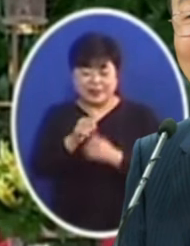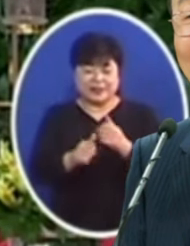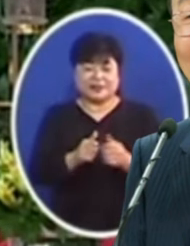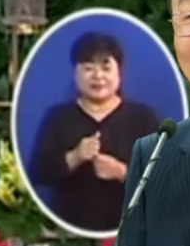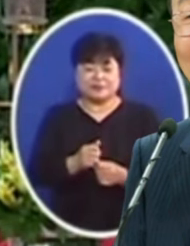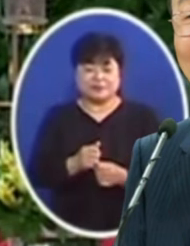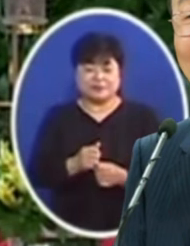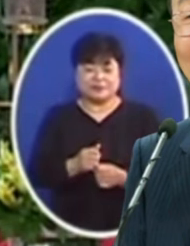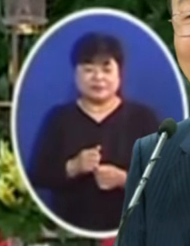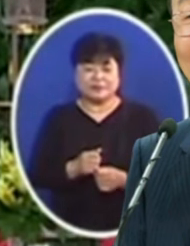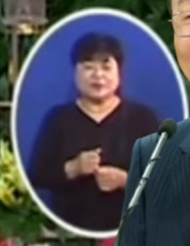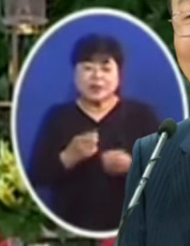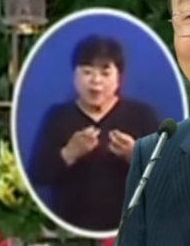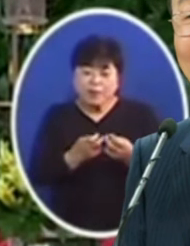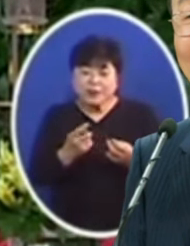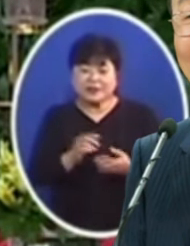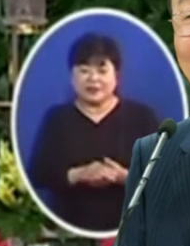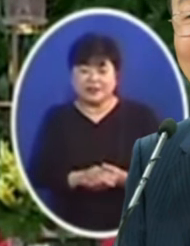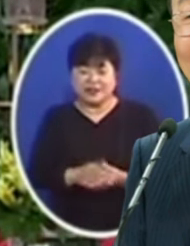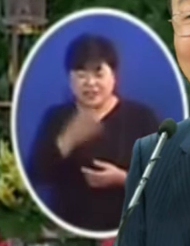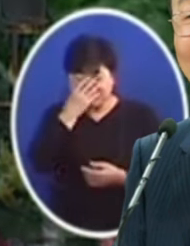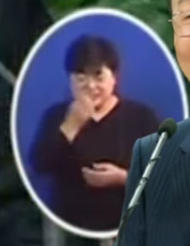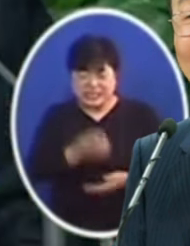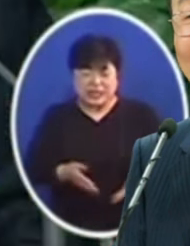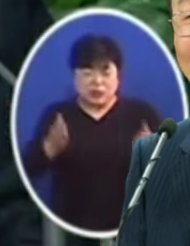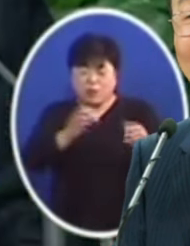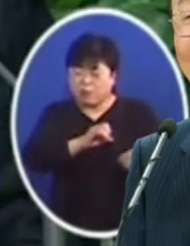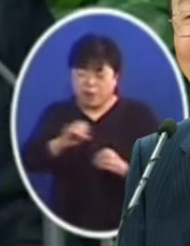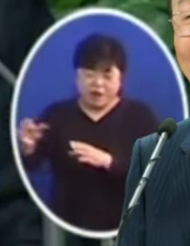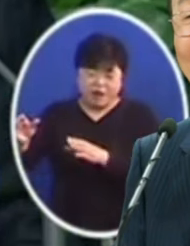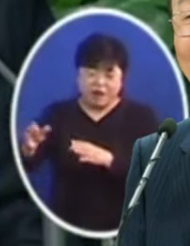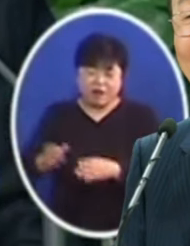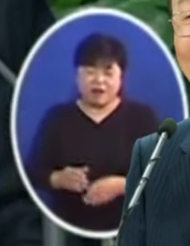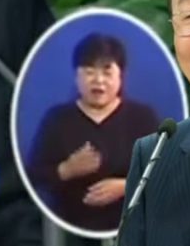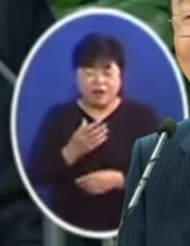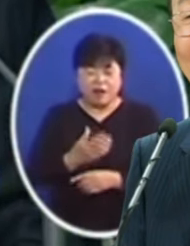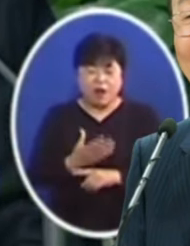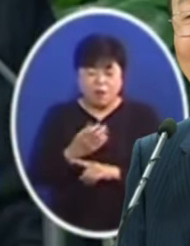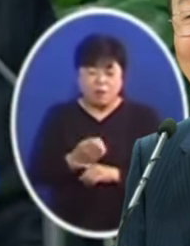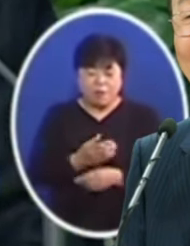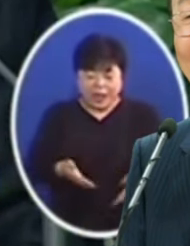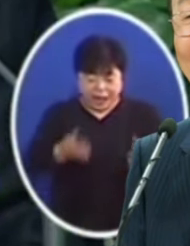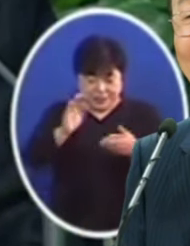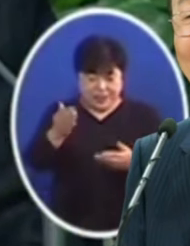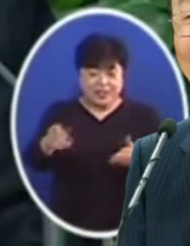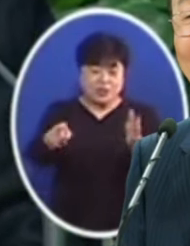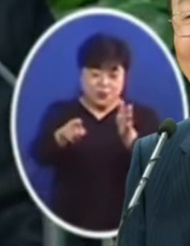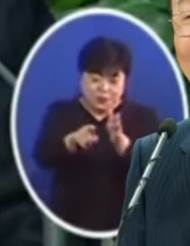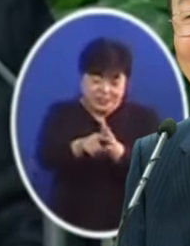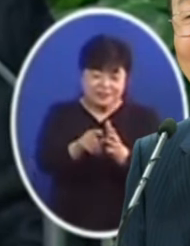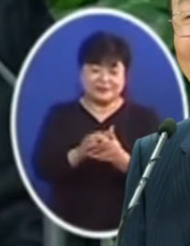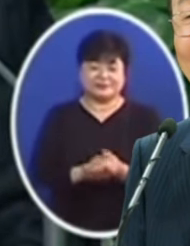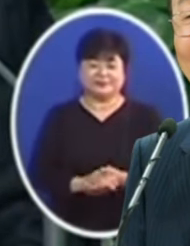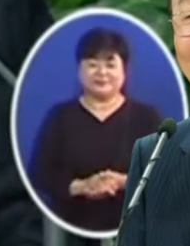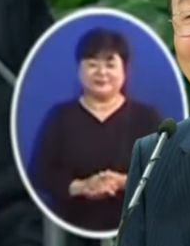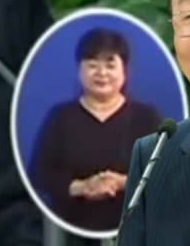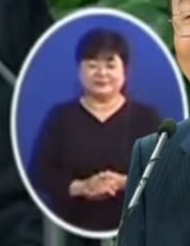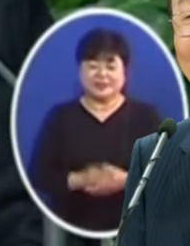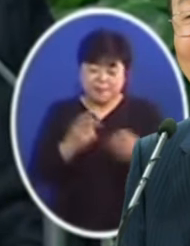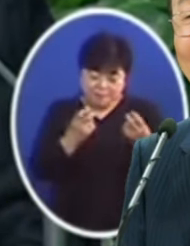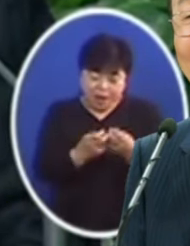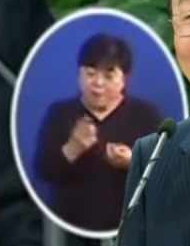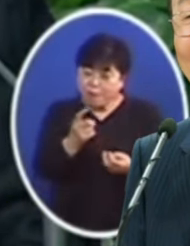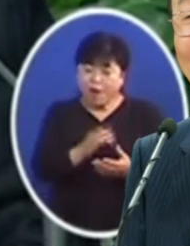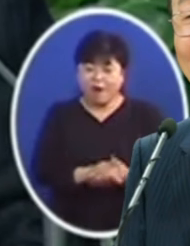할까요? 여러분 쓰레기통을 치우고 보배함이 되기 위해서는 어떻게 해야